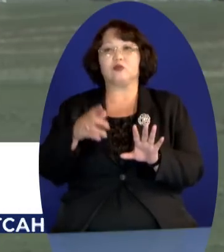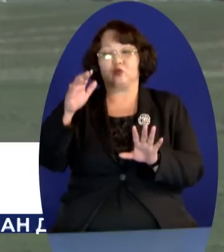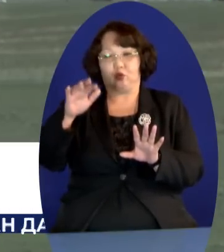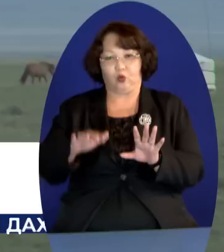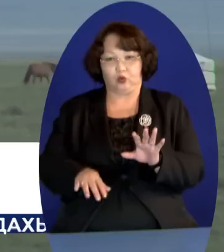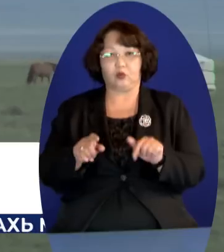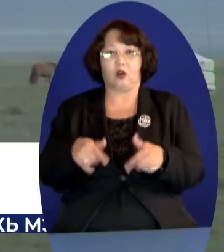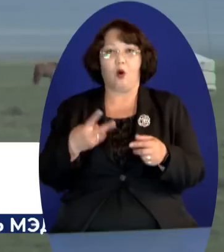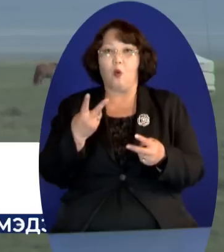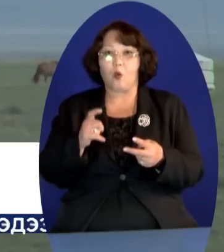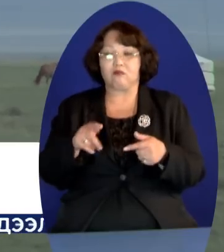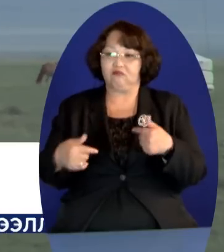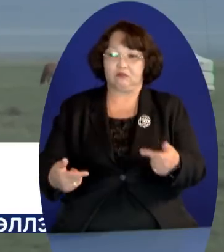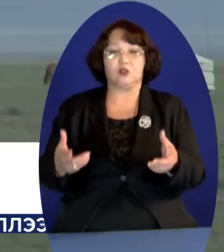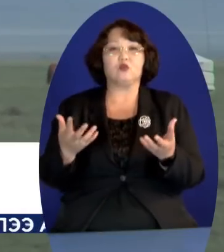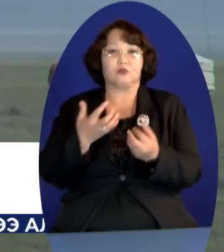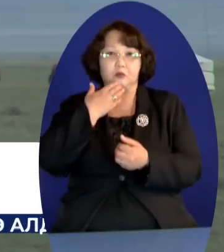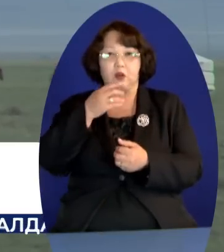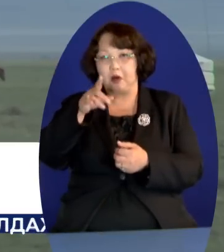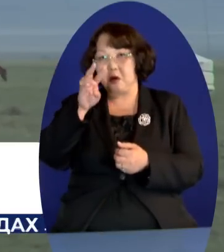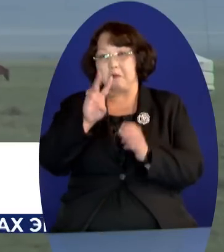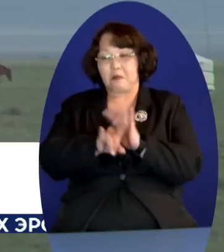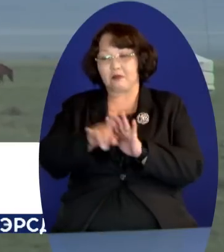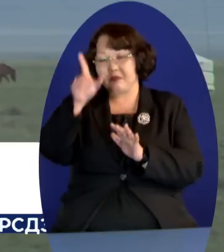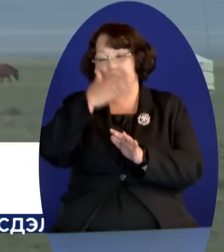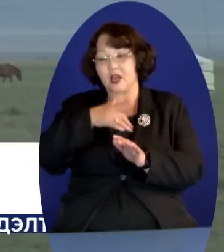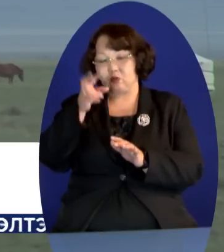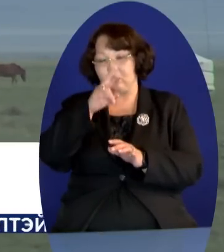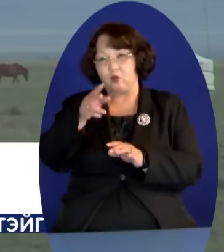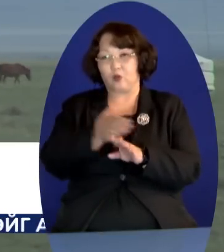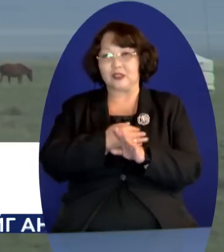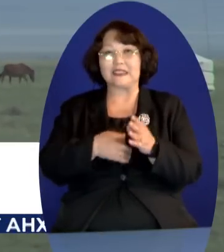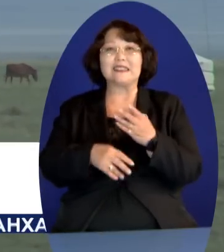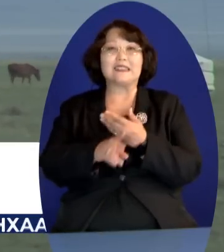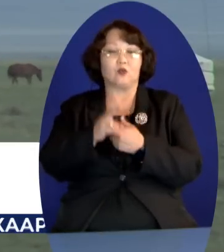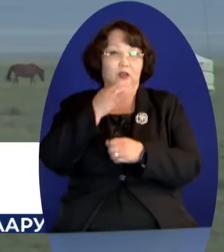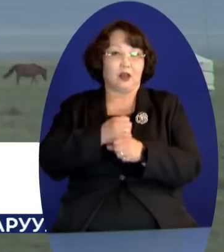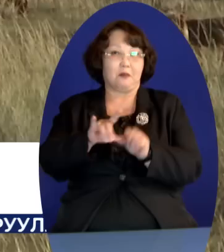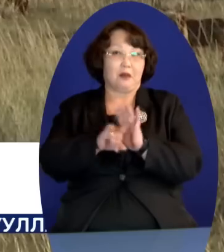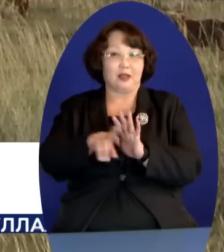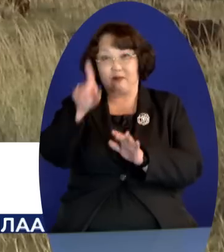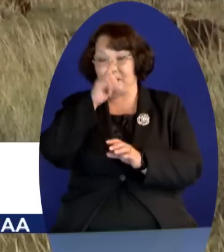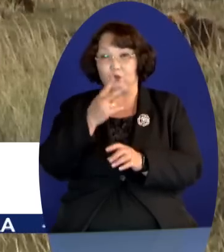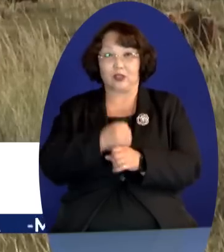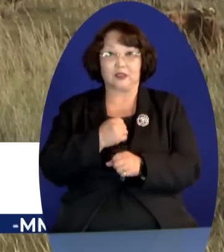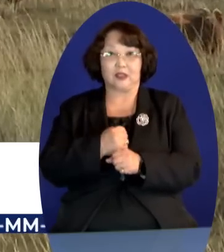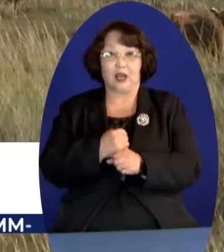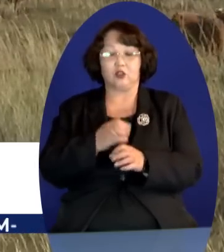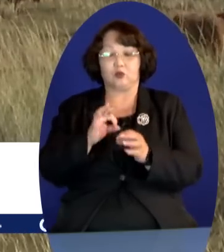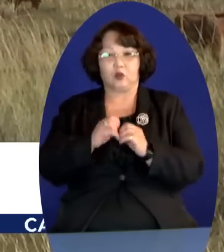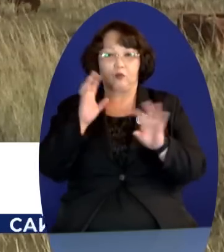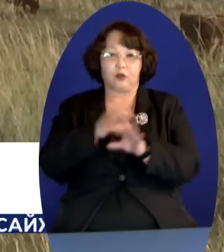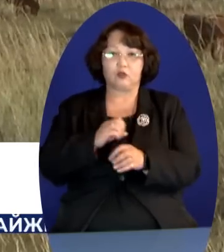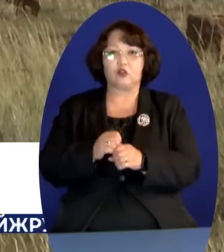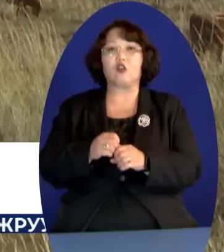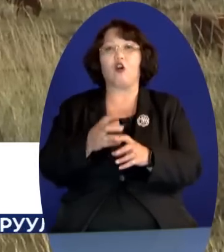буурсан байна. Үүнтэй холбоотойгоор малын эрүүл мэндийн өвчлөсөн сэргийлэх үйл ажиллагааг мал эмнэлгийн ерхий газраас үе шаттай зохион байгуулж, гоц алдарт болон